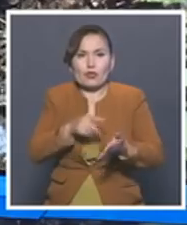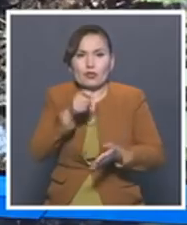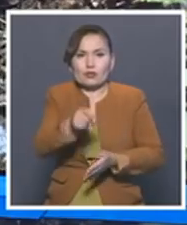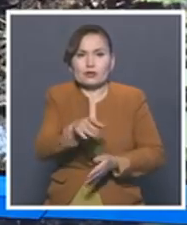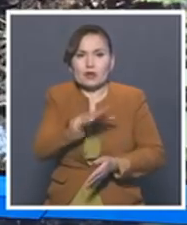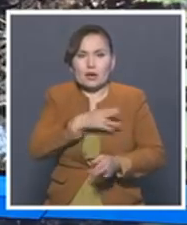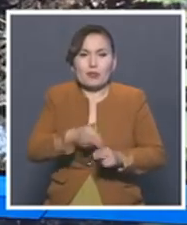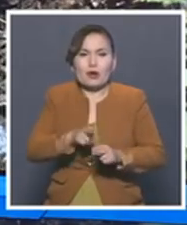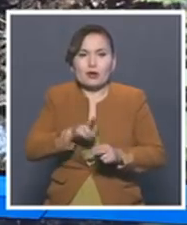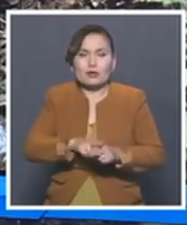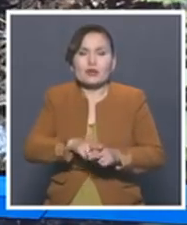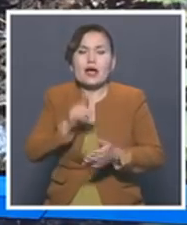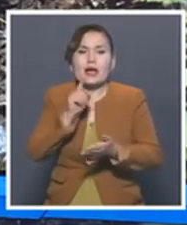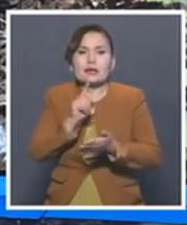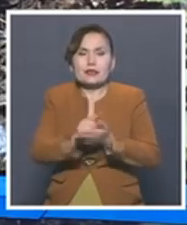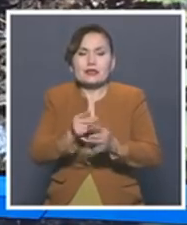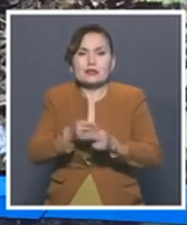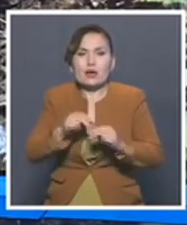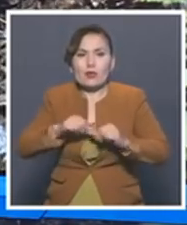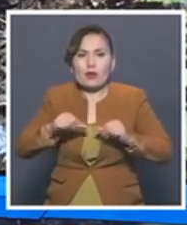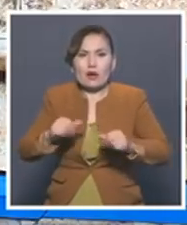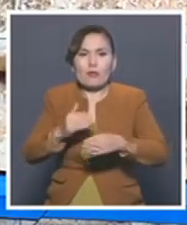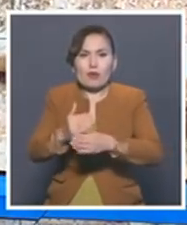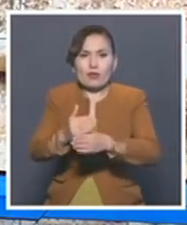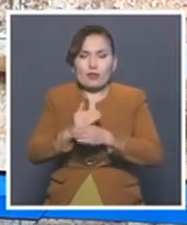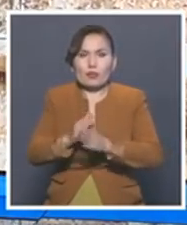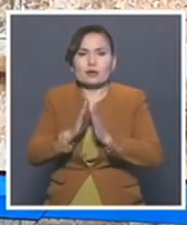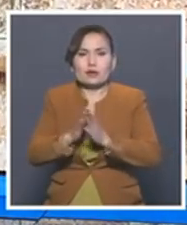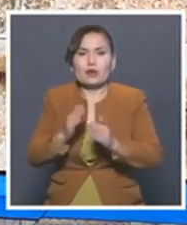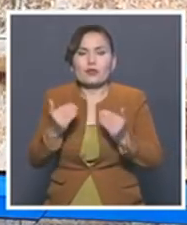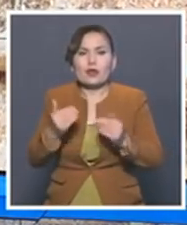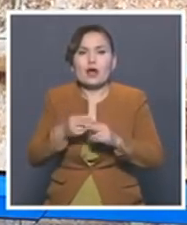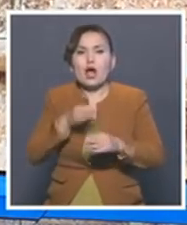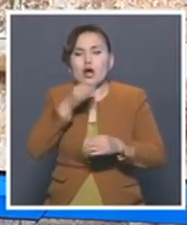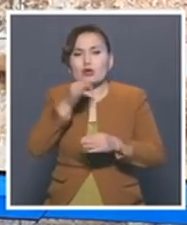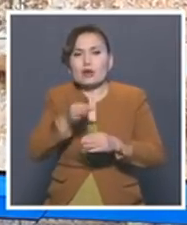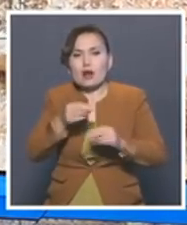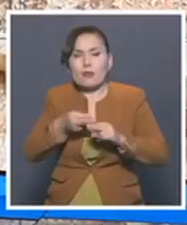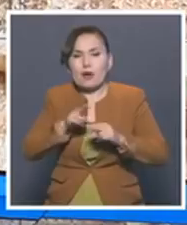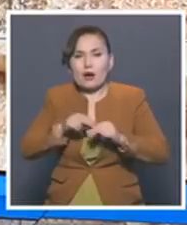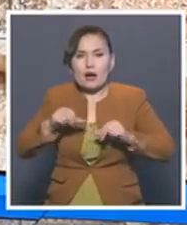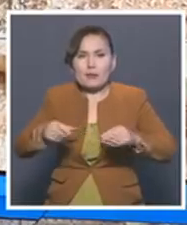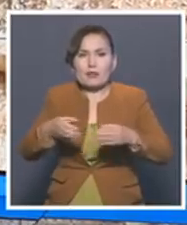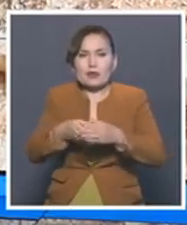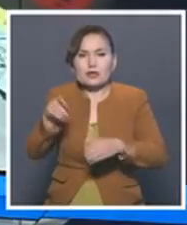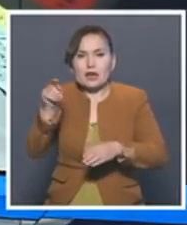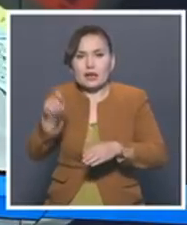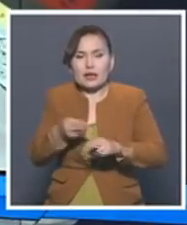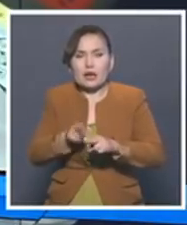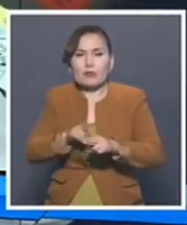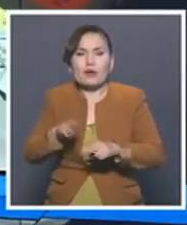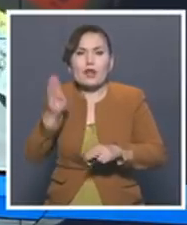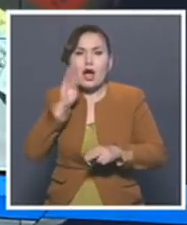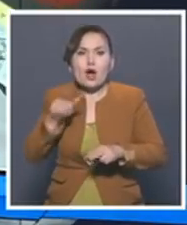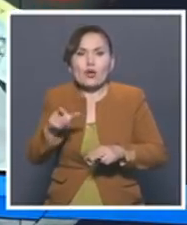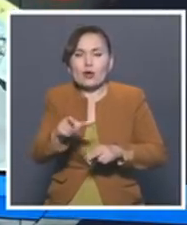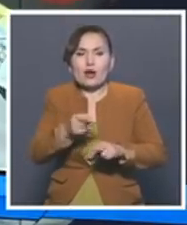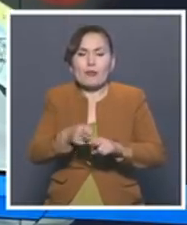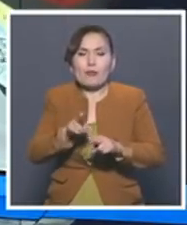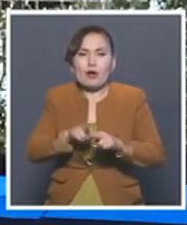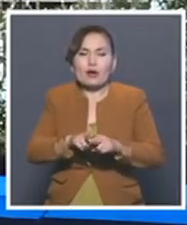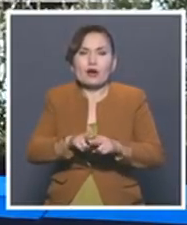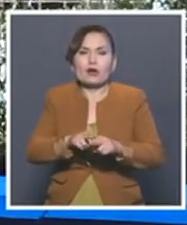бұрын видео жариялап, тиісті мекемелерден көмек сұраған еді. Бүгін жауаптылар аталған мекен жайға барып, өзенге қосылған орталық кәріз